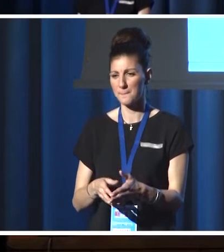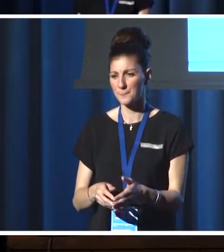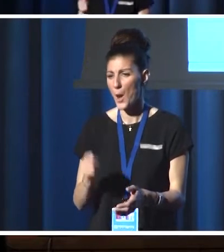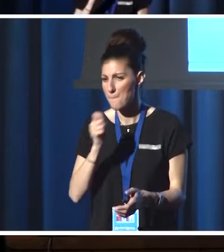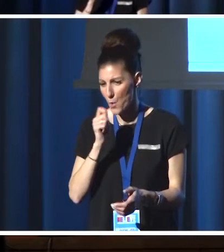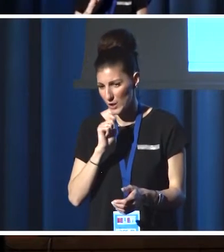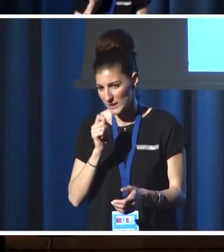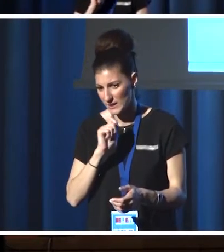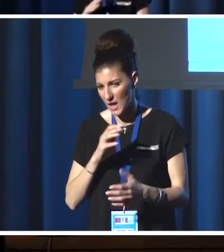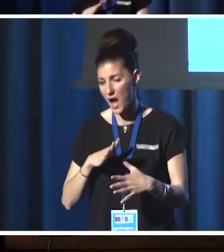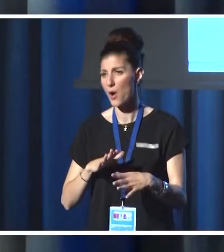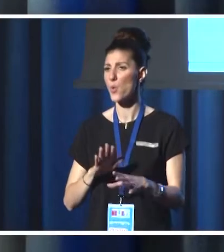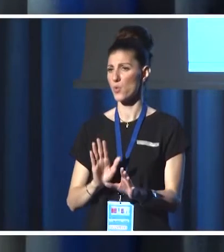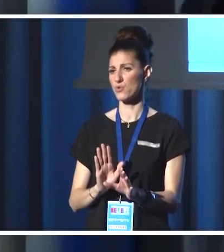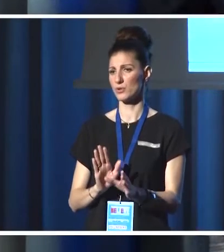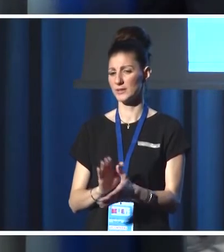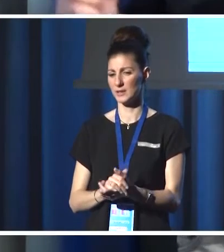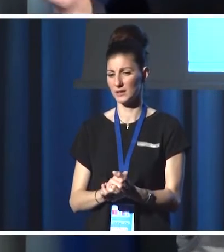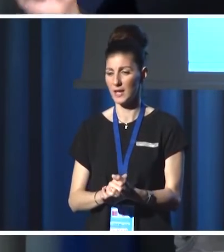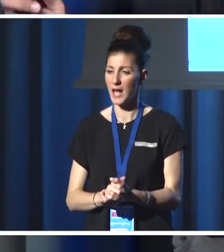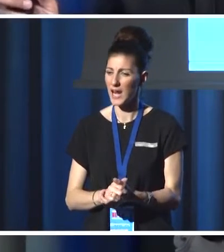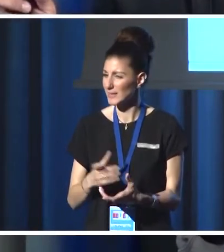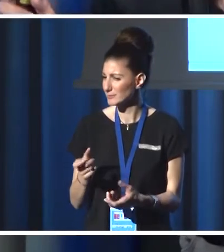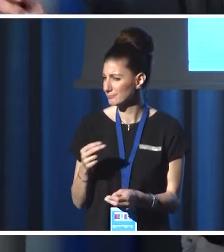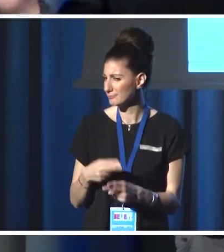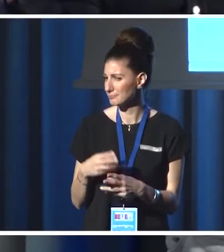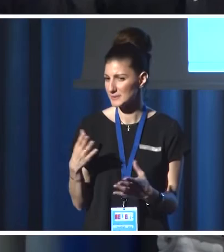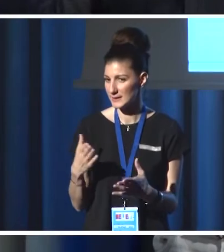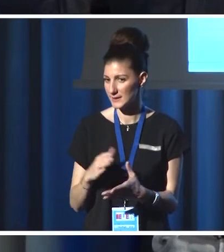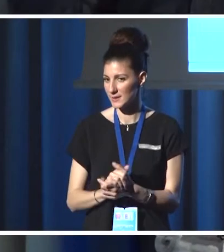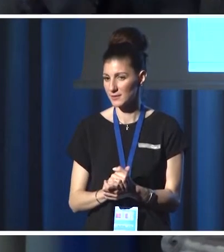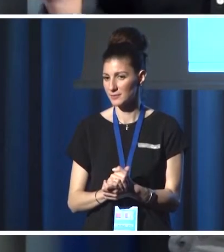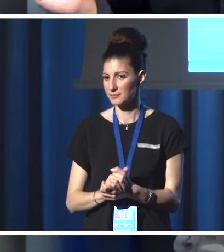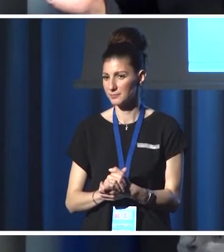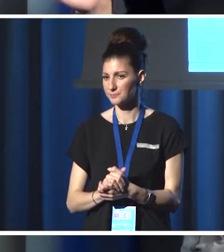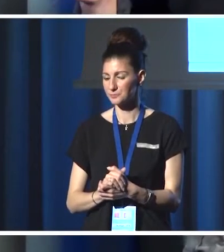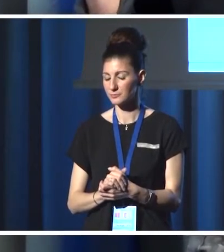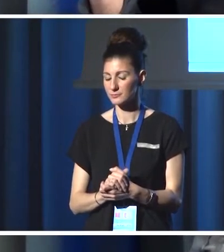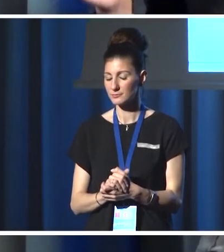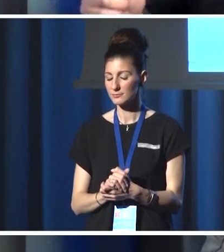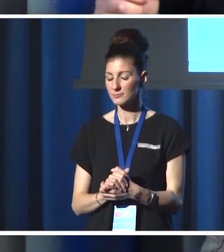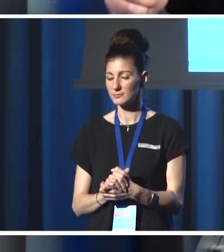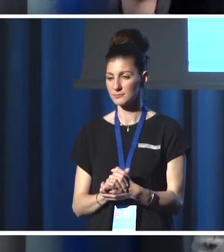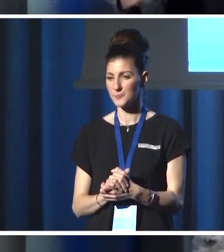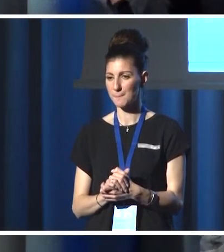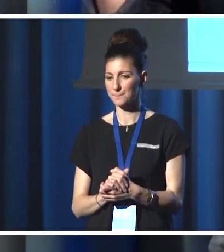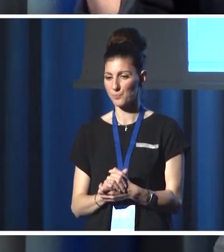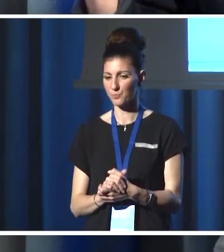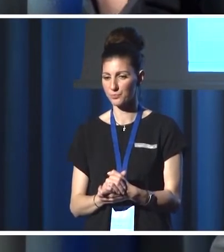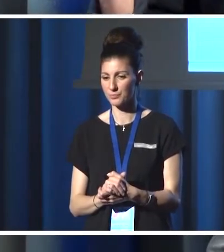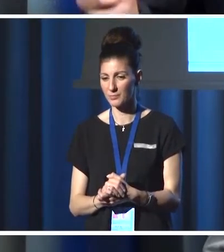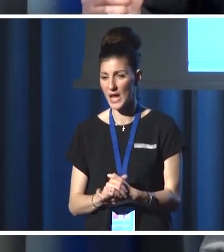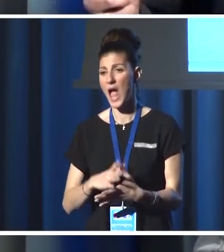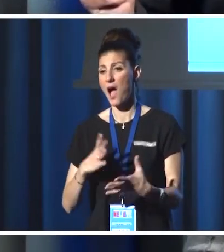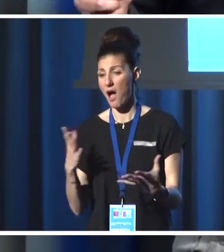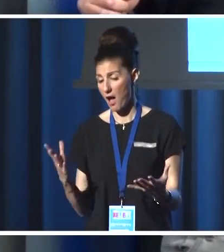χρησιμοποιείται καθημερινά αλλά με την έννοια τι ότι οτιδήποτε δεν είναι συνηθισμένο